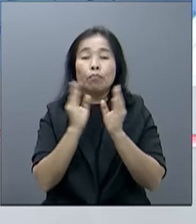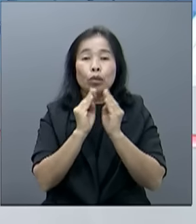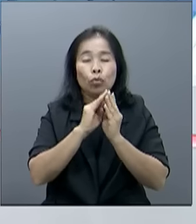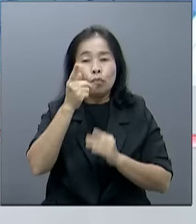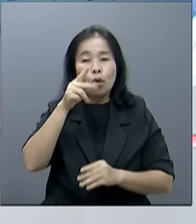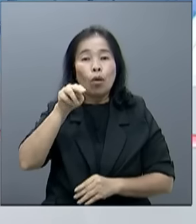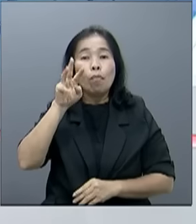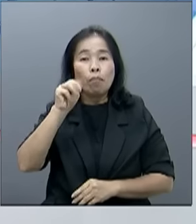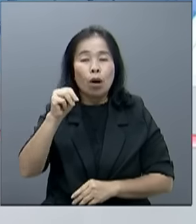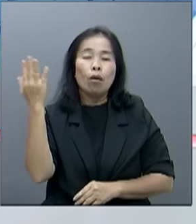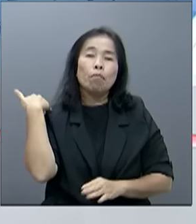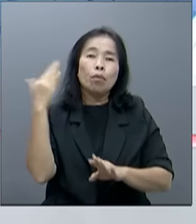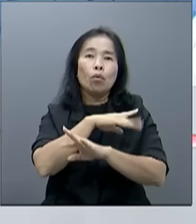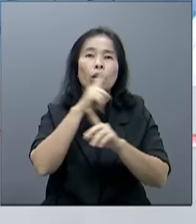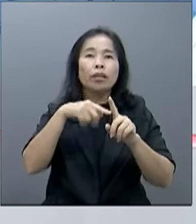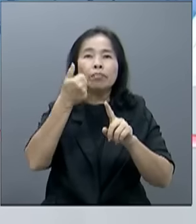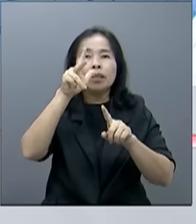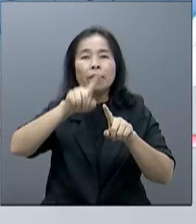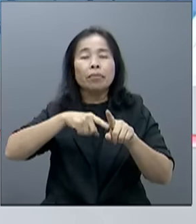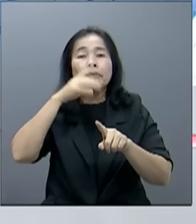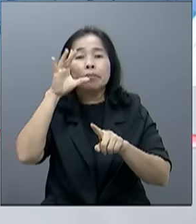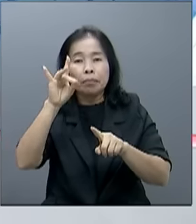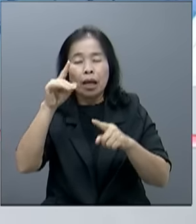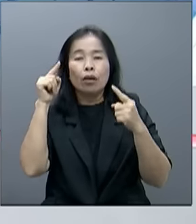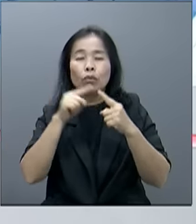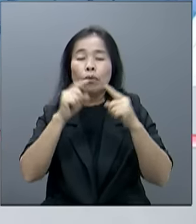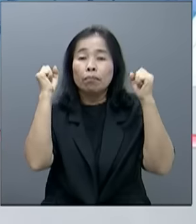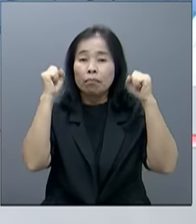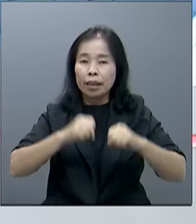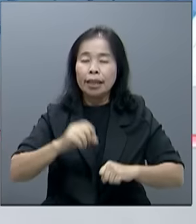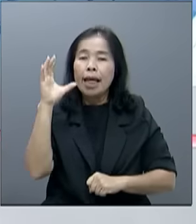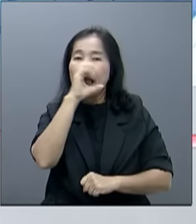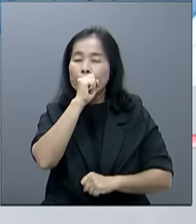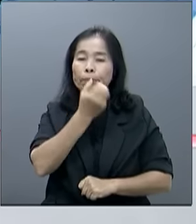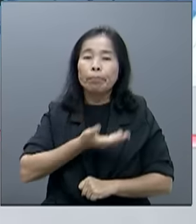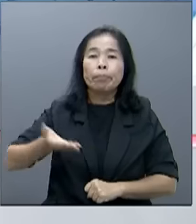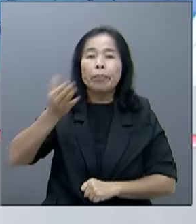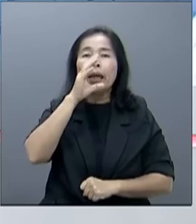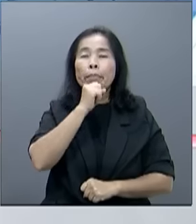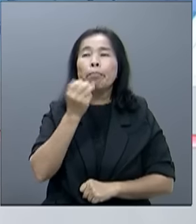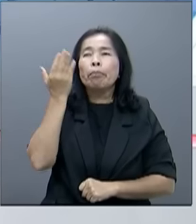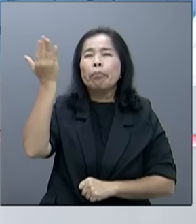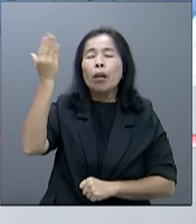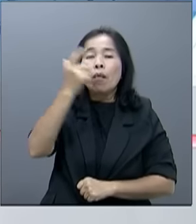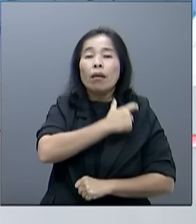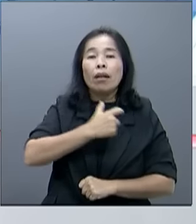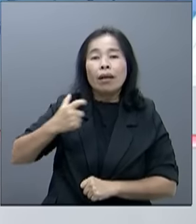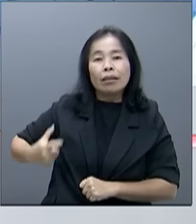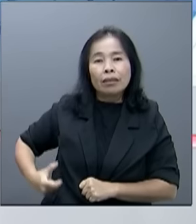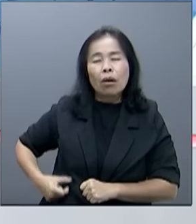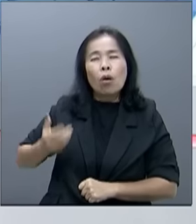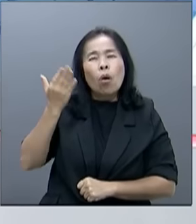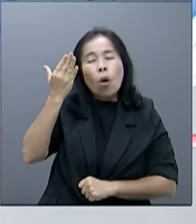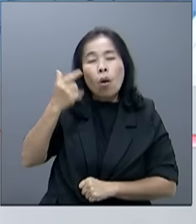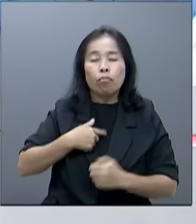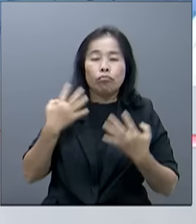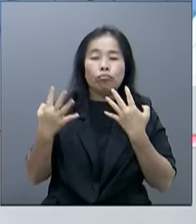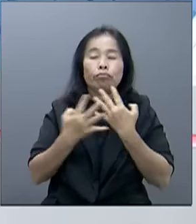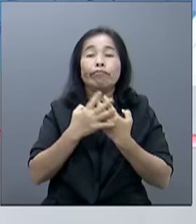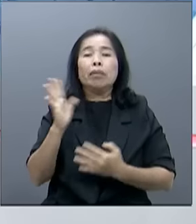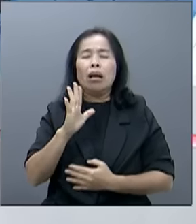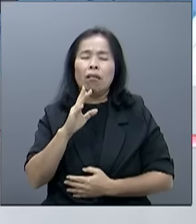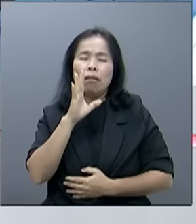วันที่13สิงหาคมโดยเฉพาะกับมติลับขอพระราชทานอภัยโทษนี่คือข้อสังเกตที่เรียกว่าข้อผิด